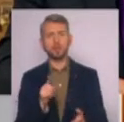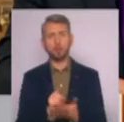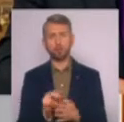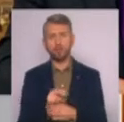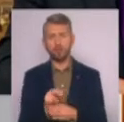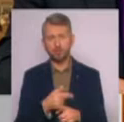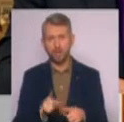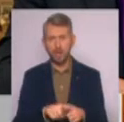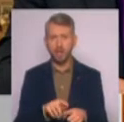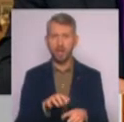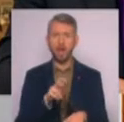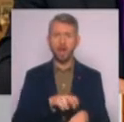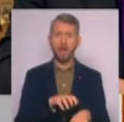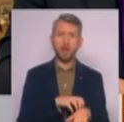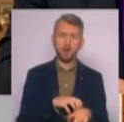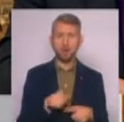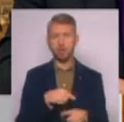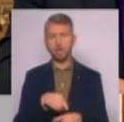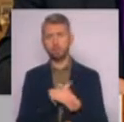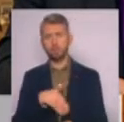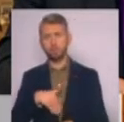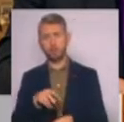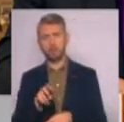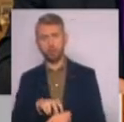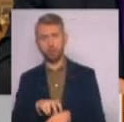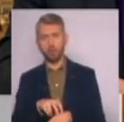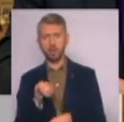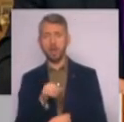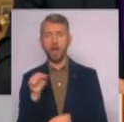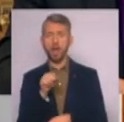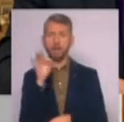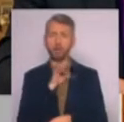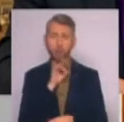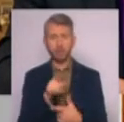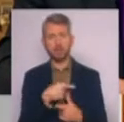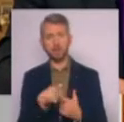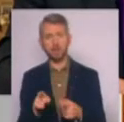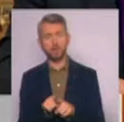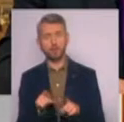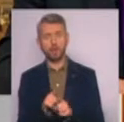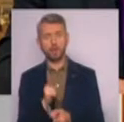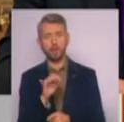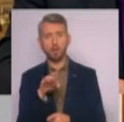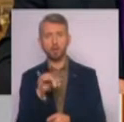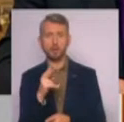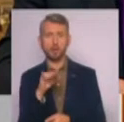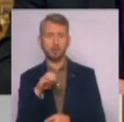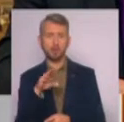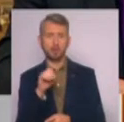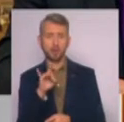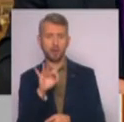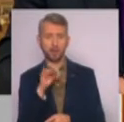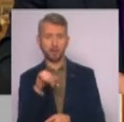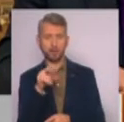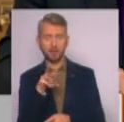лечить это? Аллерголог или пульмонолог? И антибиотиками или все-таки кортикостероидами? Тобто